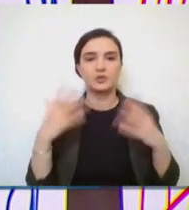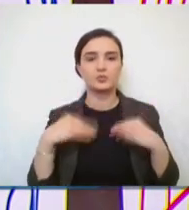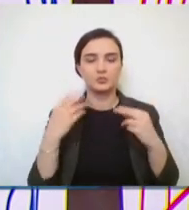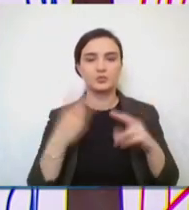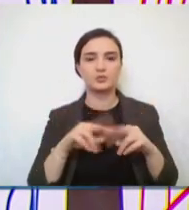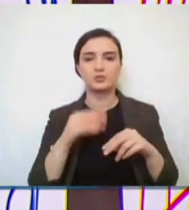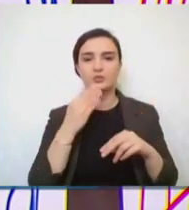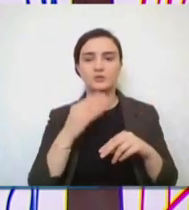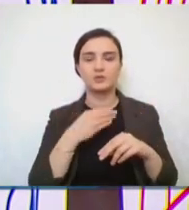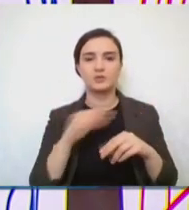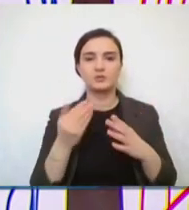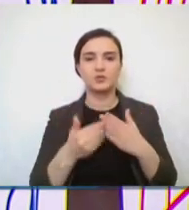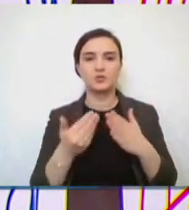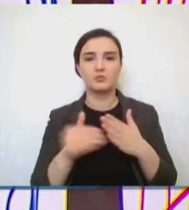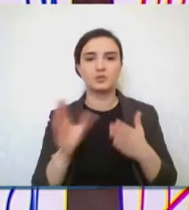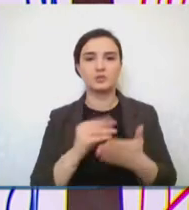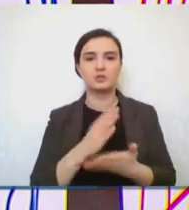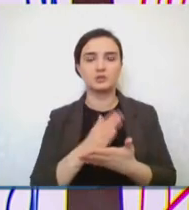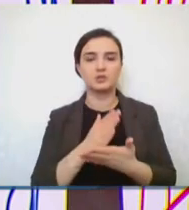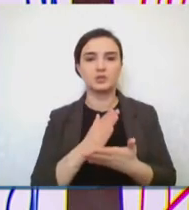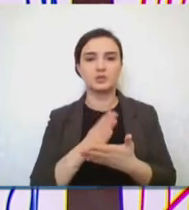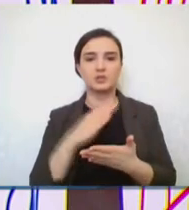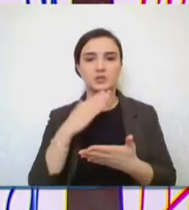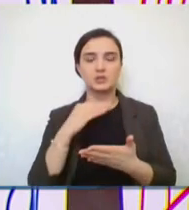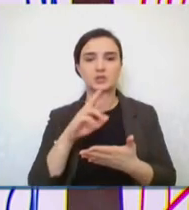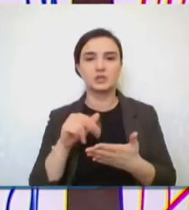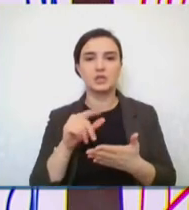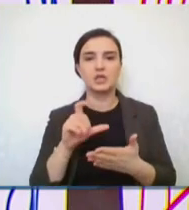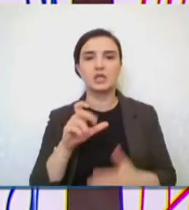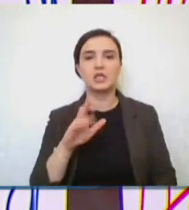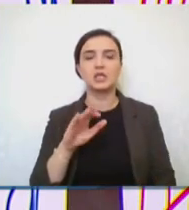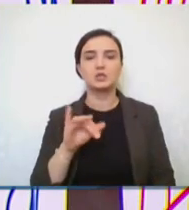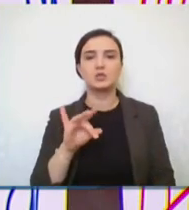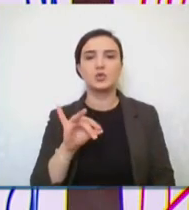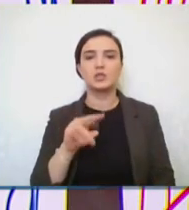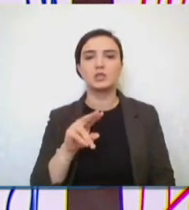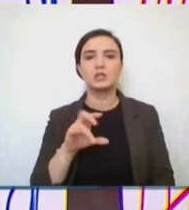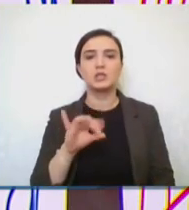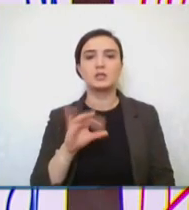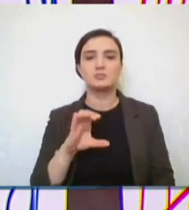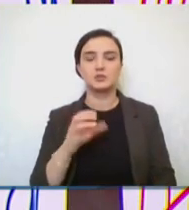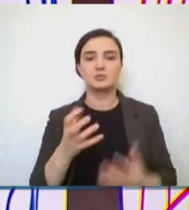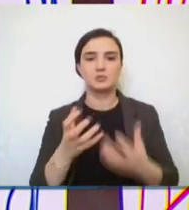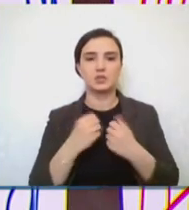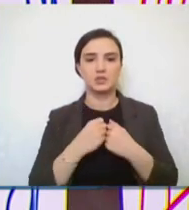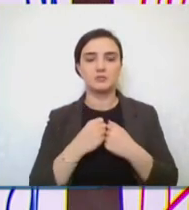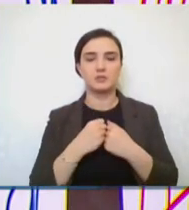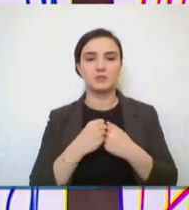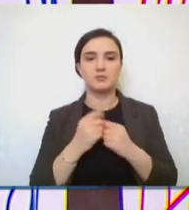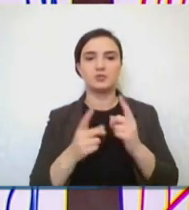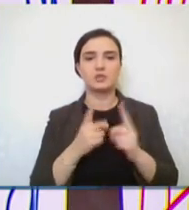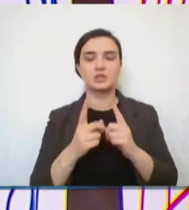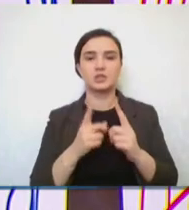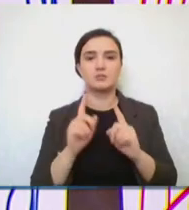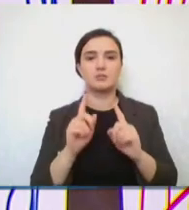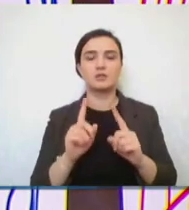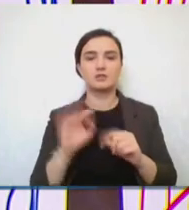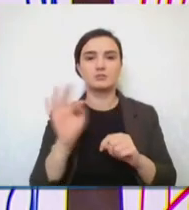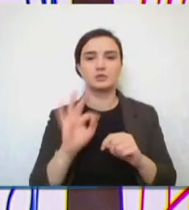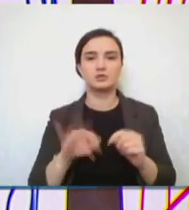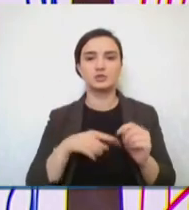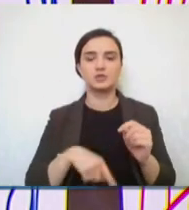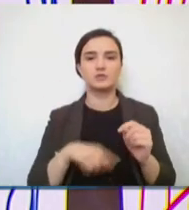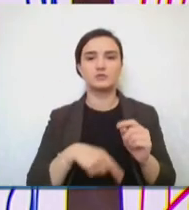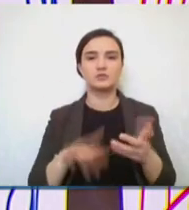არის წყლის და ელექტროლიტების შევსება, ანუ წყალმარილოვანი წყლის მოწესრიგება, მაგრამ ხშირი შარდის შემთხვევაში ჩვენ